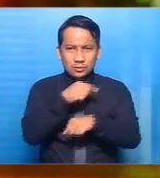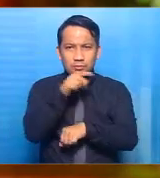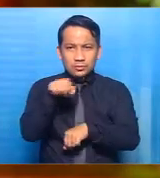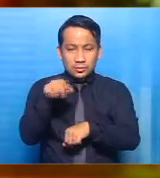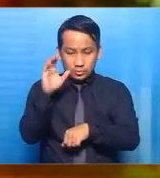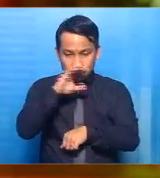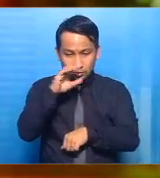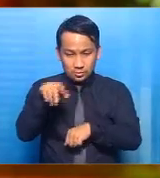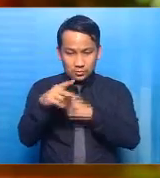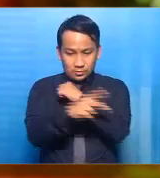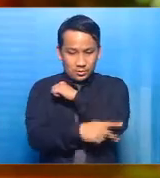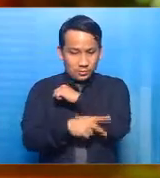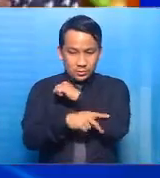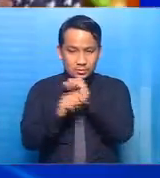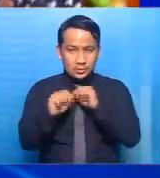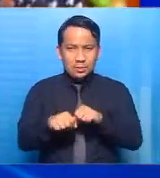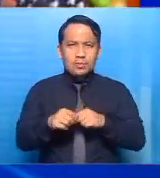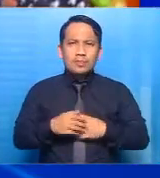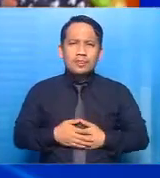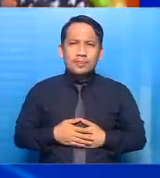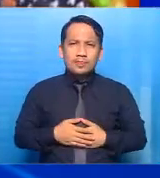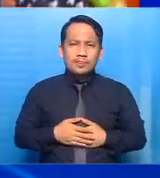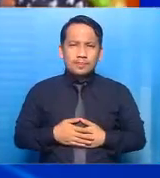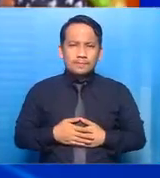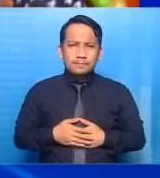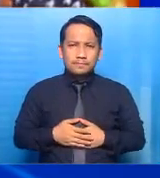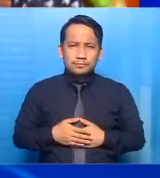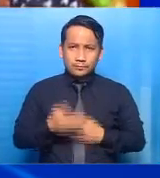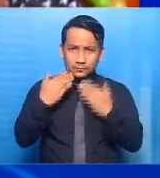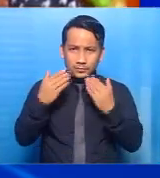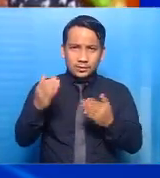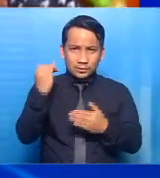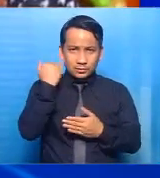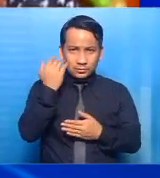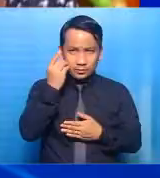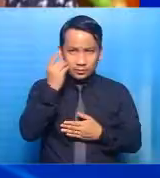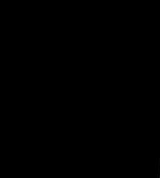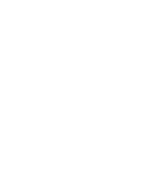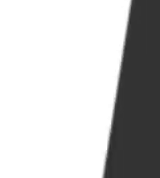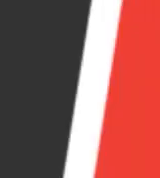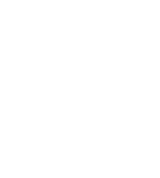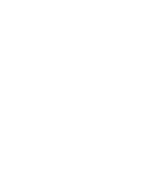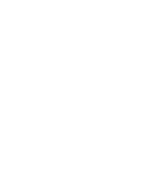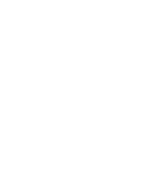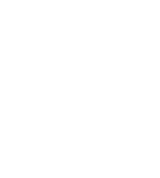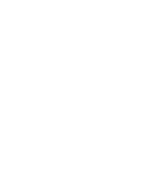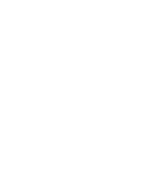kanilang probinsya. Rafi. Maraming salamat, Jenny Dongon.